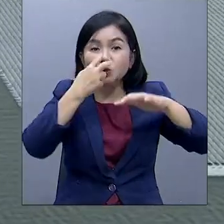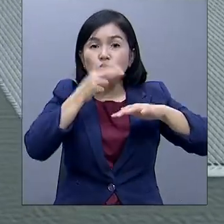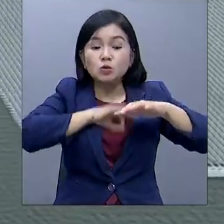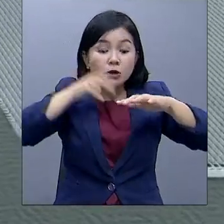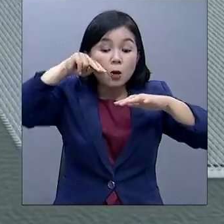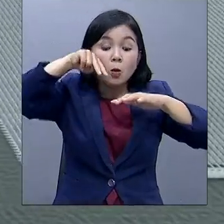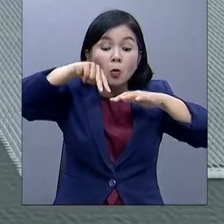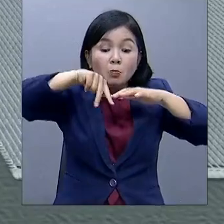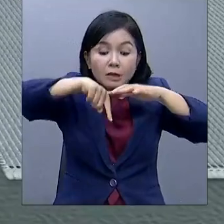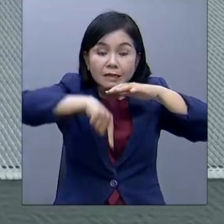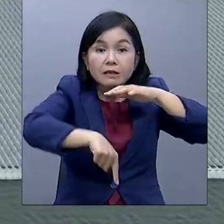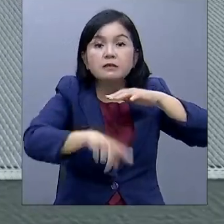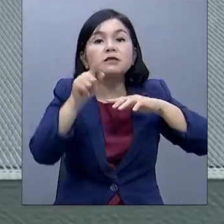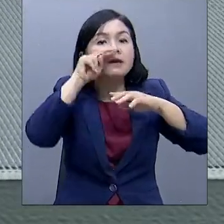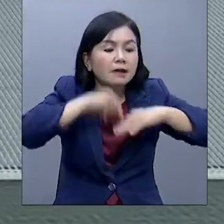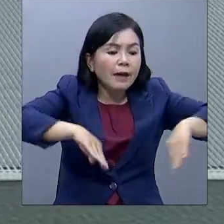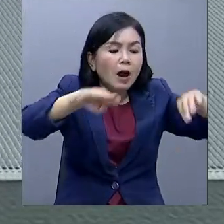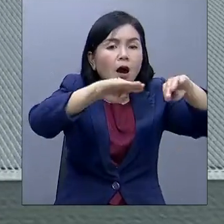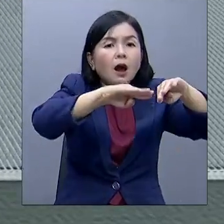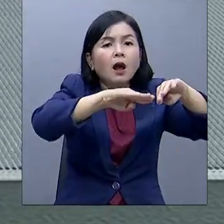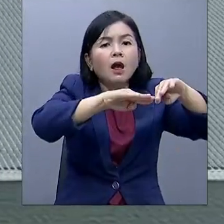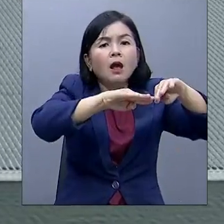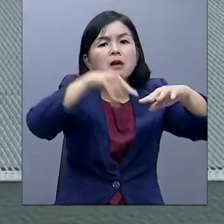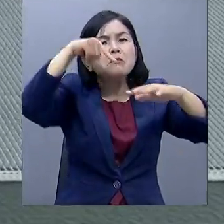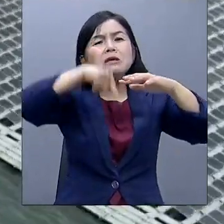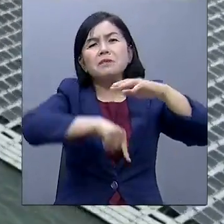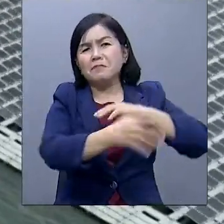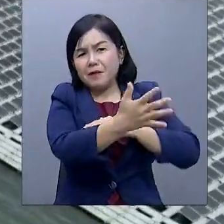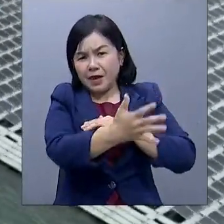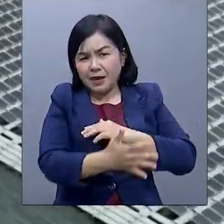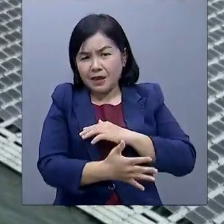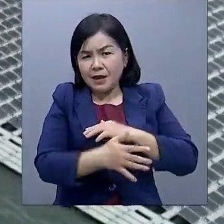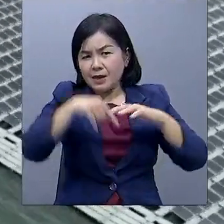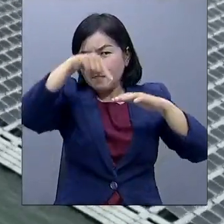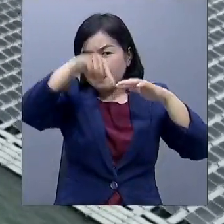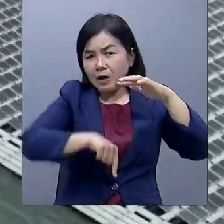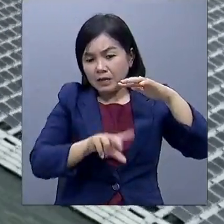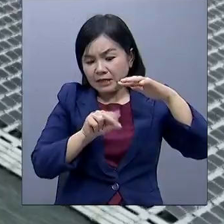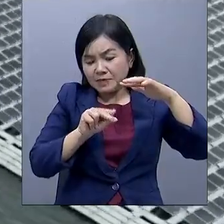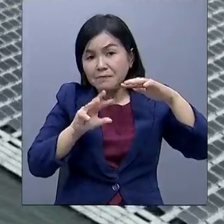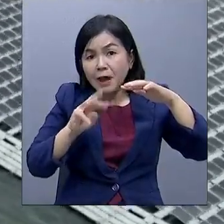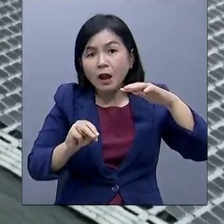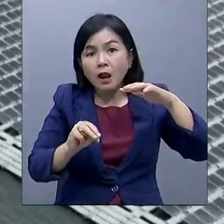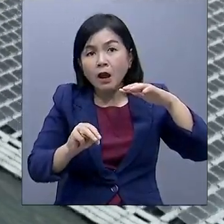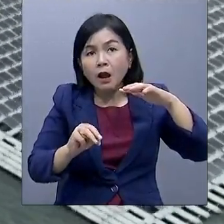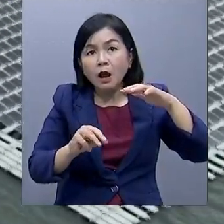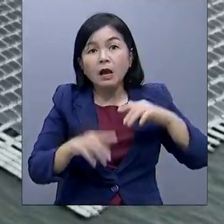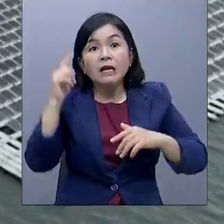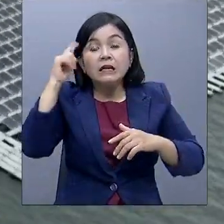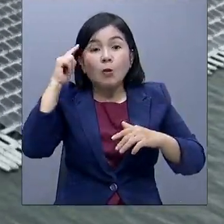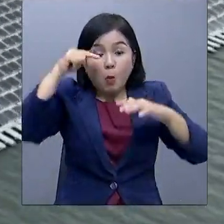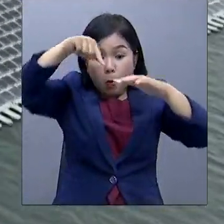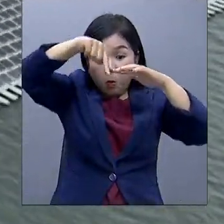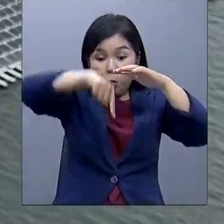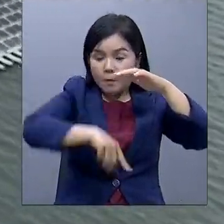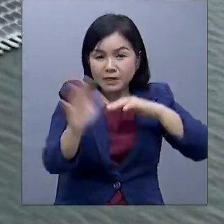เก็บน้ำเนี่ยเขื่อนสิรินธรถือว่าตื้น อ๋อเหรอ ใช่ครับเพราะว่ามีความลึกประมาณเฉลี่ยประมาณ30เมตรเอง โอ้ตอนแรกผมนึกว่าลึกมาก ไม่ครับถ้า